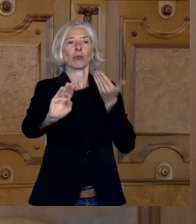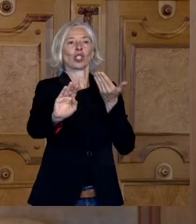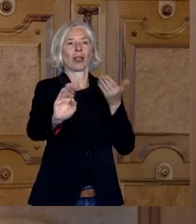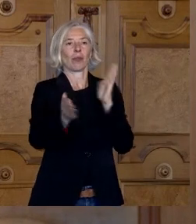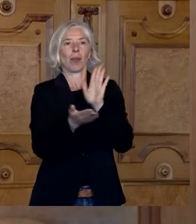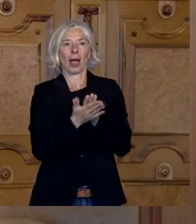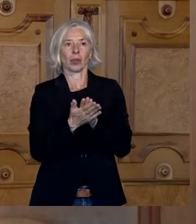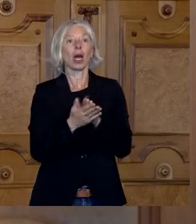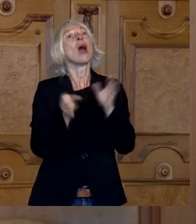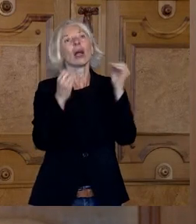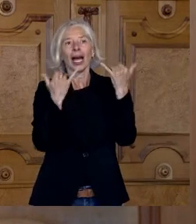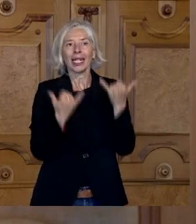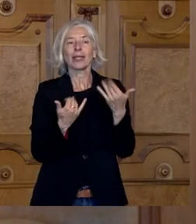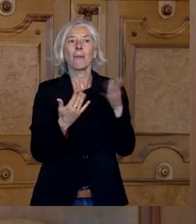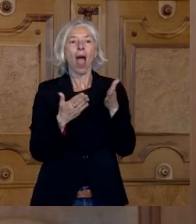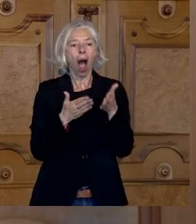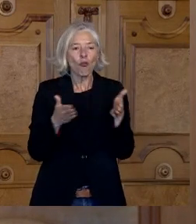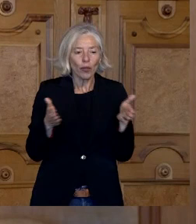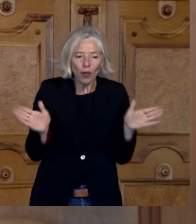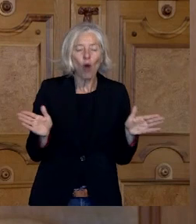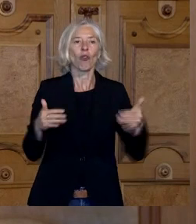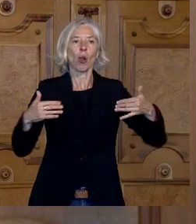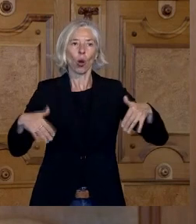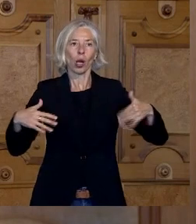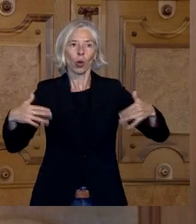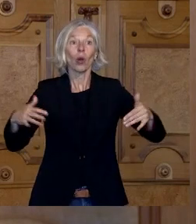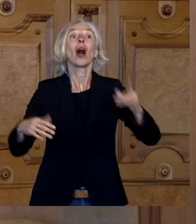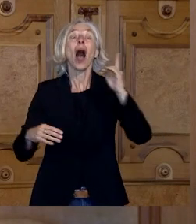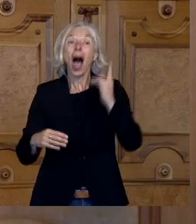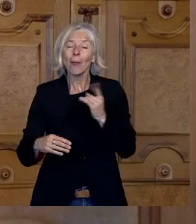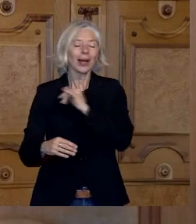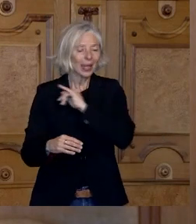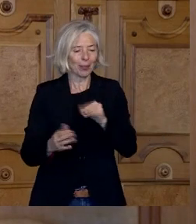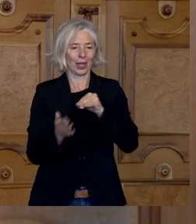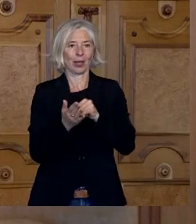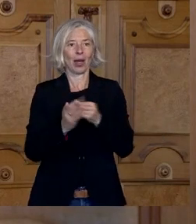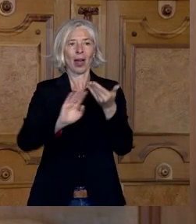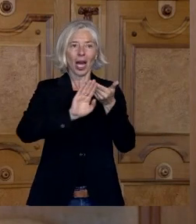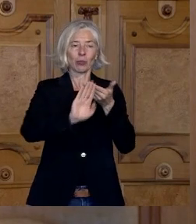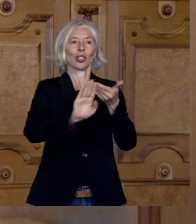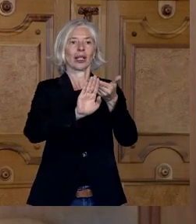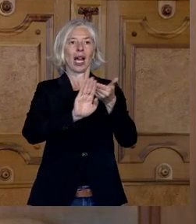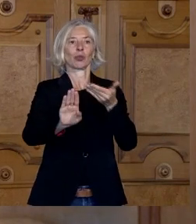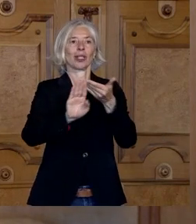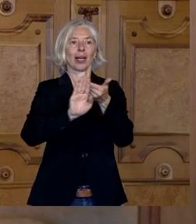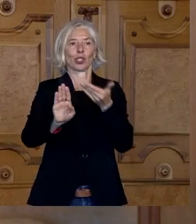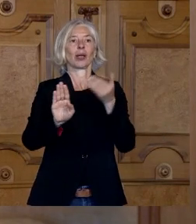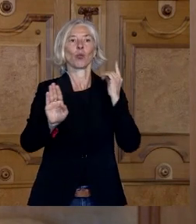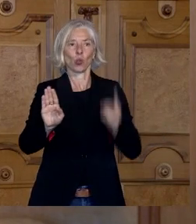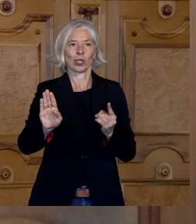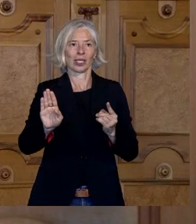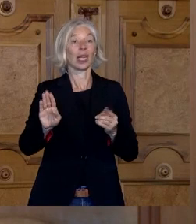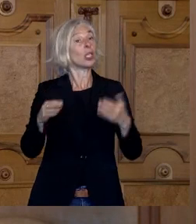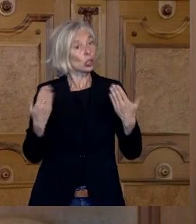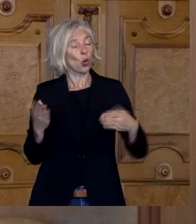die Infektionswege weiterhin so gut zu unterbrechen, wie es möglich ist und hier auch auf den nötigen Abstand zu achten. Und so formulieren es auch die einschlägigen